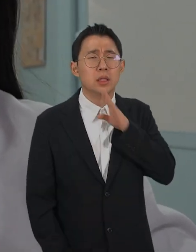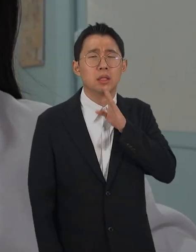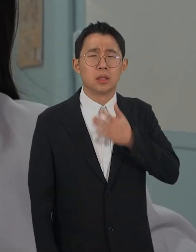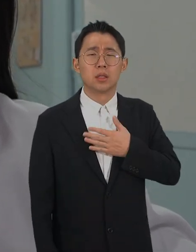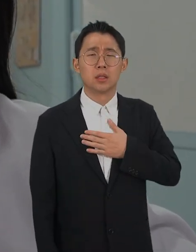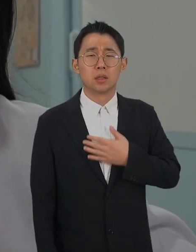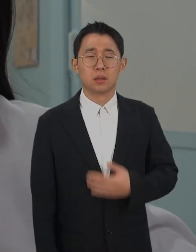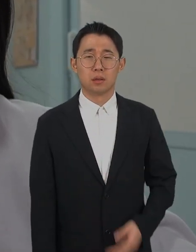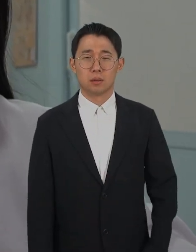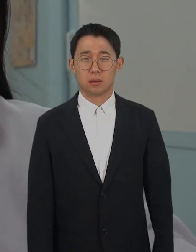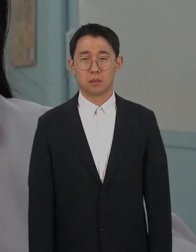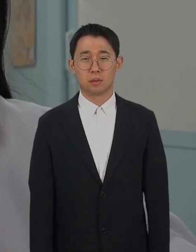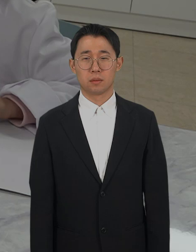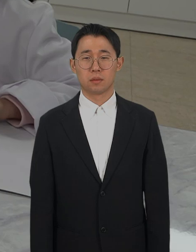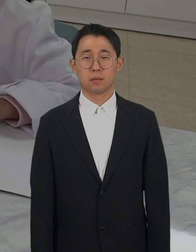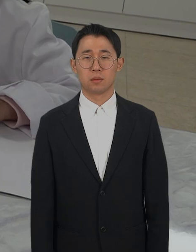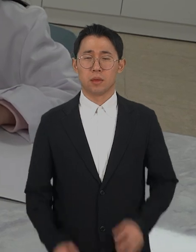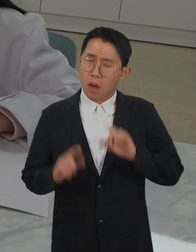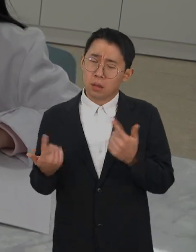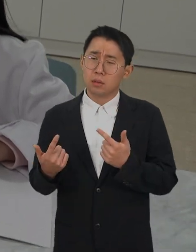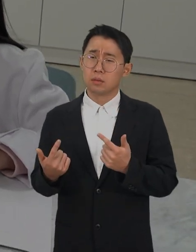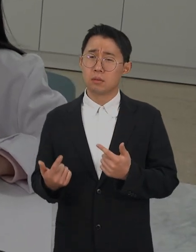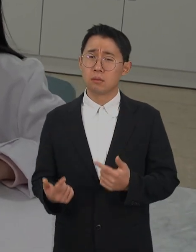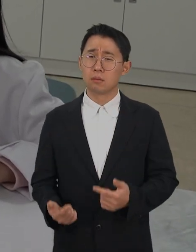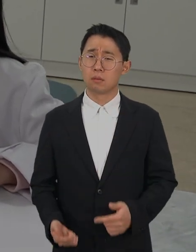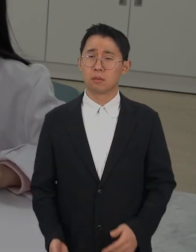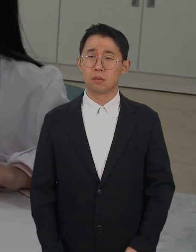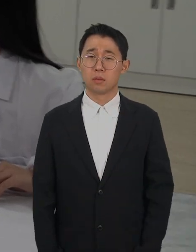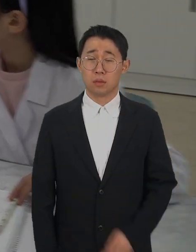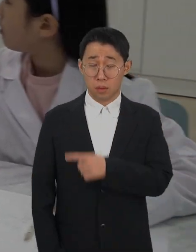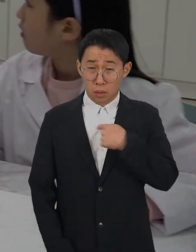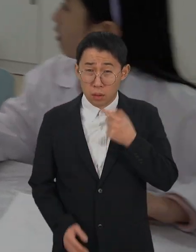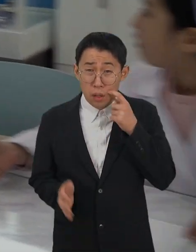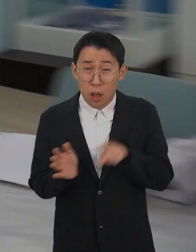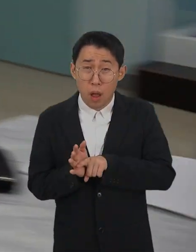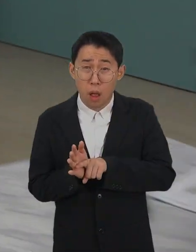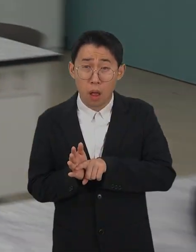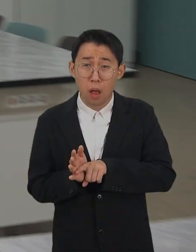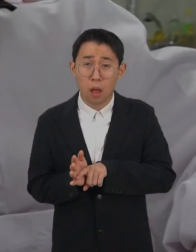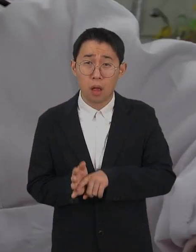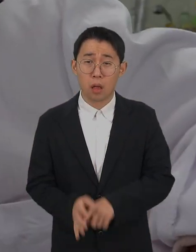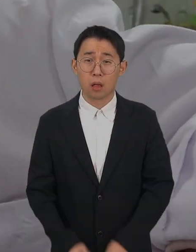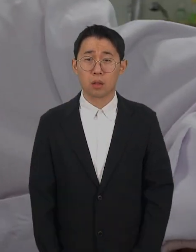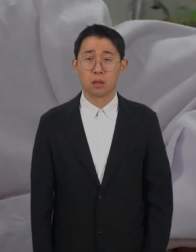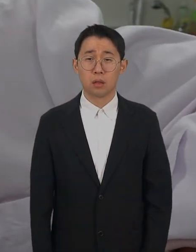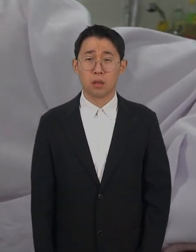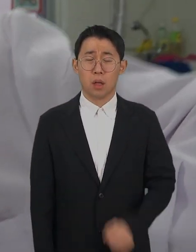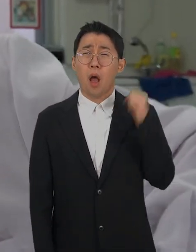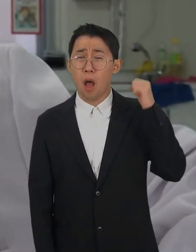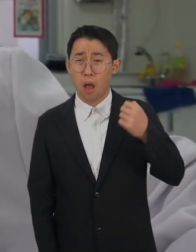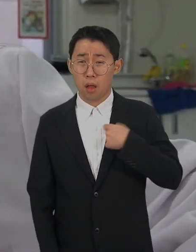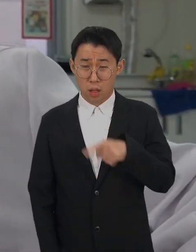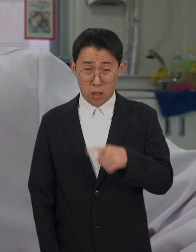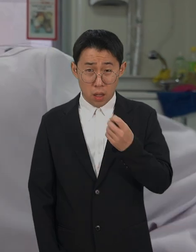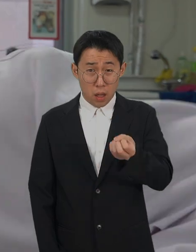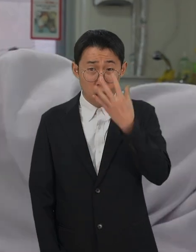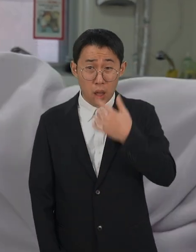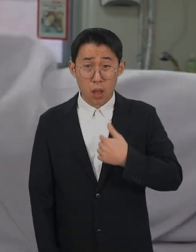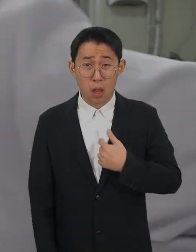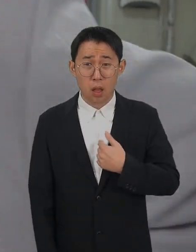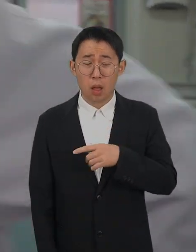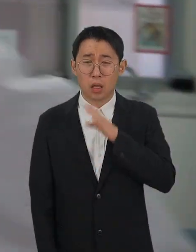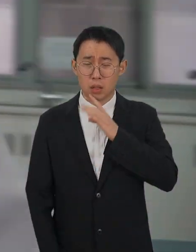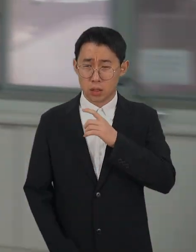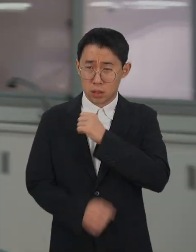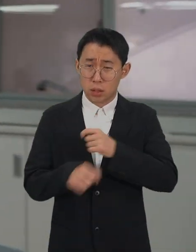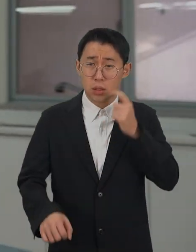그거 나왔잖아. 진짜 아니라니까 그러네. 너 나 못 믿어? 야, 내가 도깨비 같이